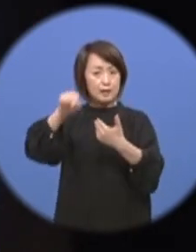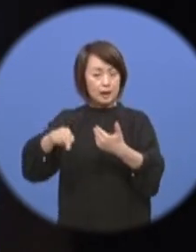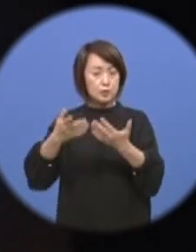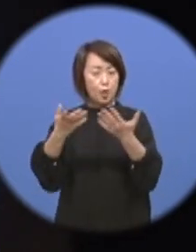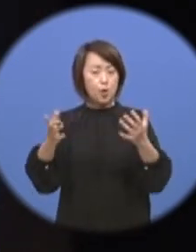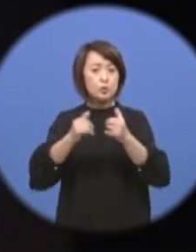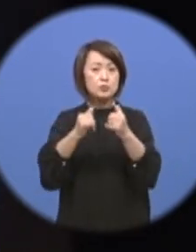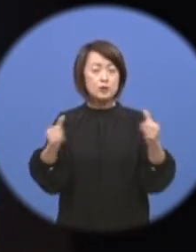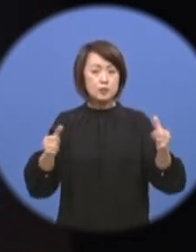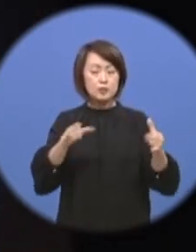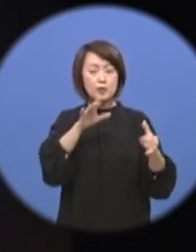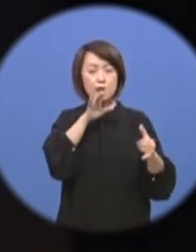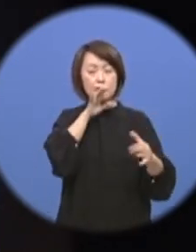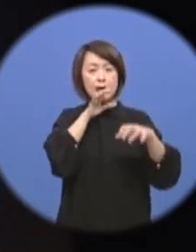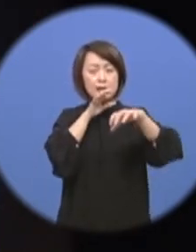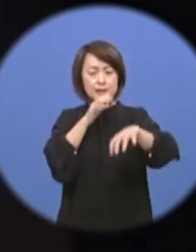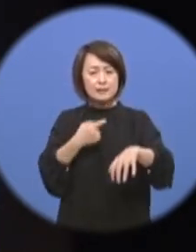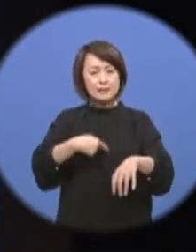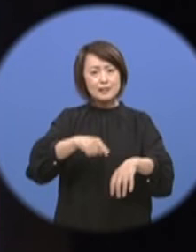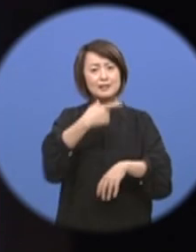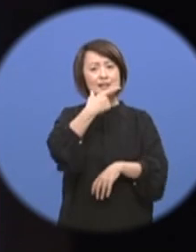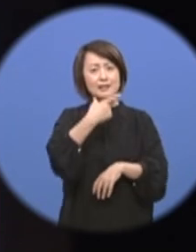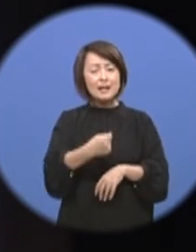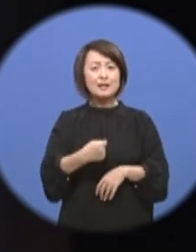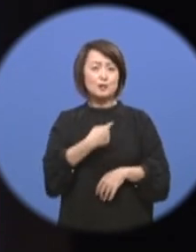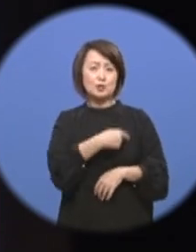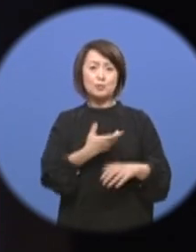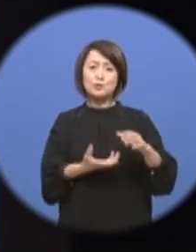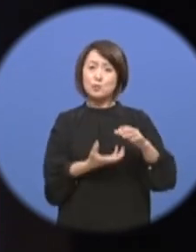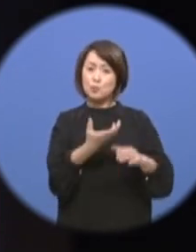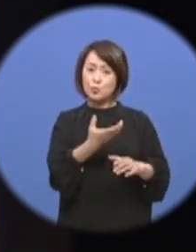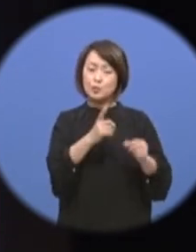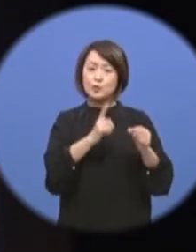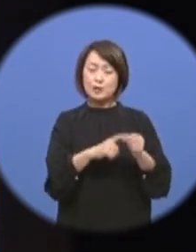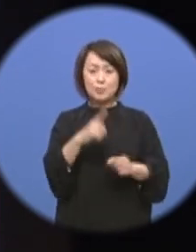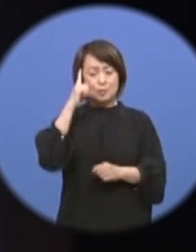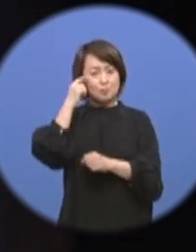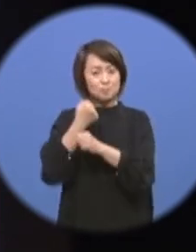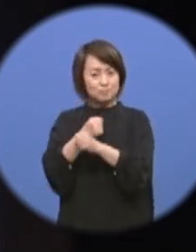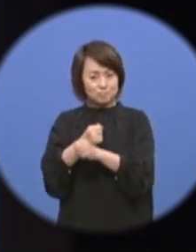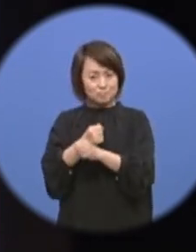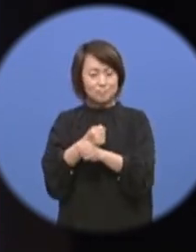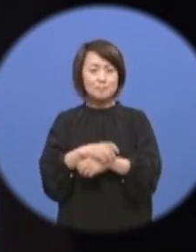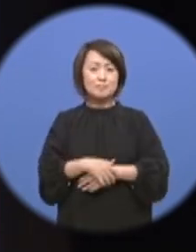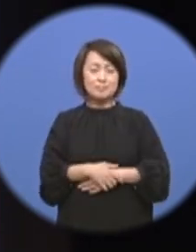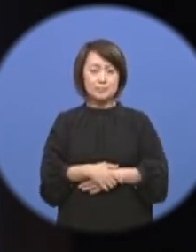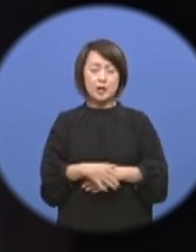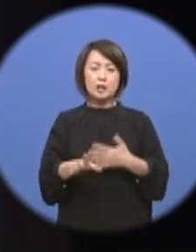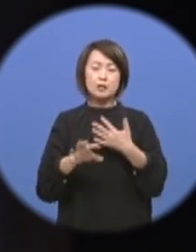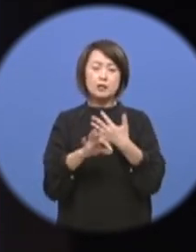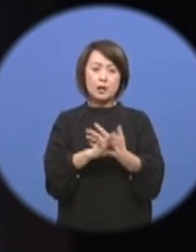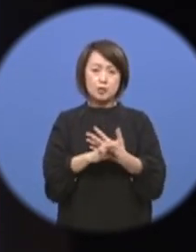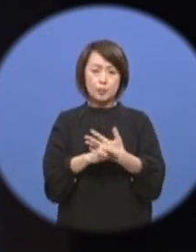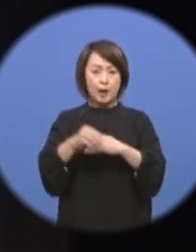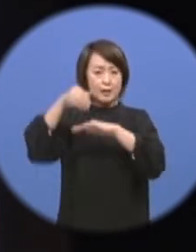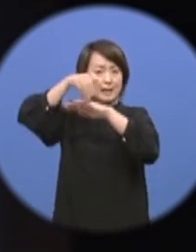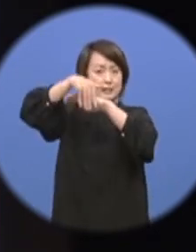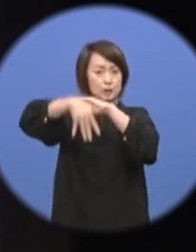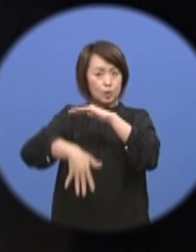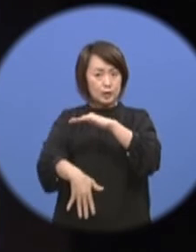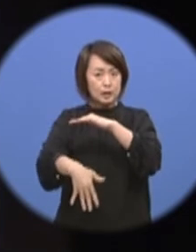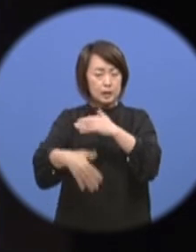方が現地にお酢をとズレたいと思っていただけるような仕掛けを作っていきたいです例えばですね那智の滝を